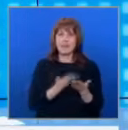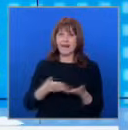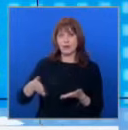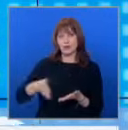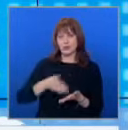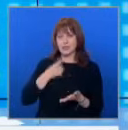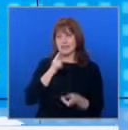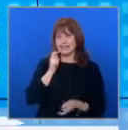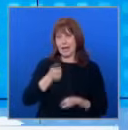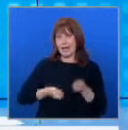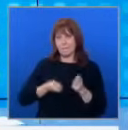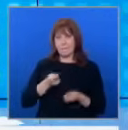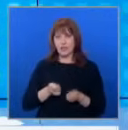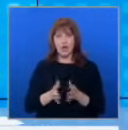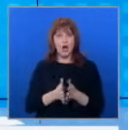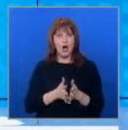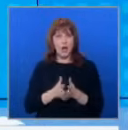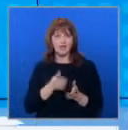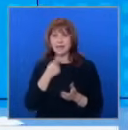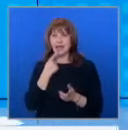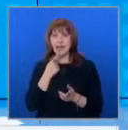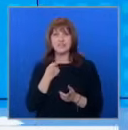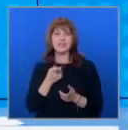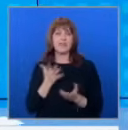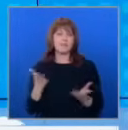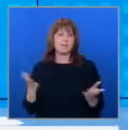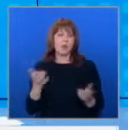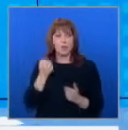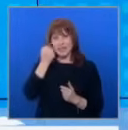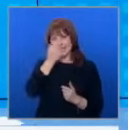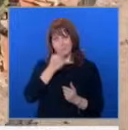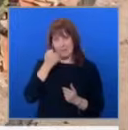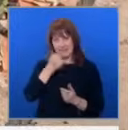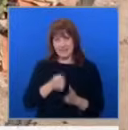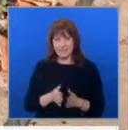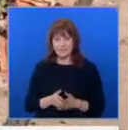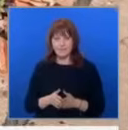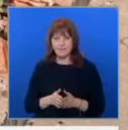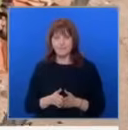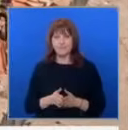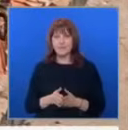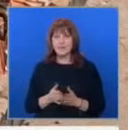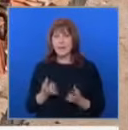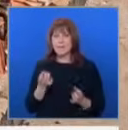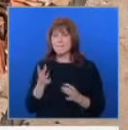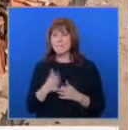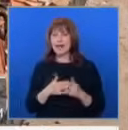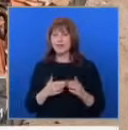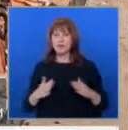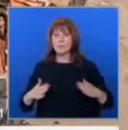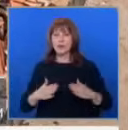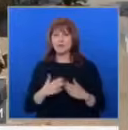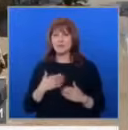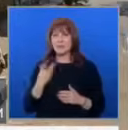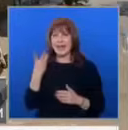услугите си за ремонт. Според хората в Нова Загора обаче, сред тях има и измамници. Гастролиращи майстори на покриви искали